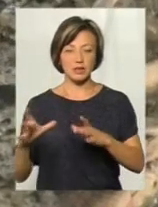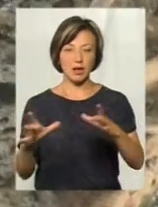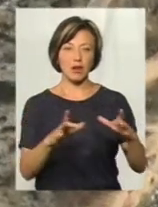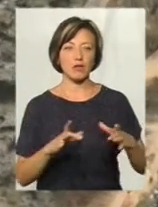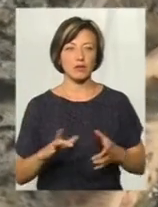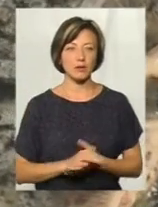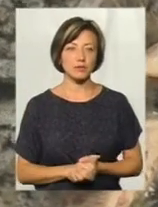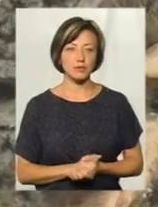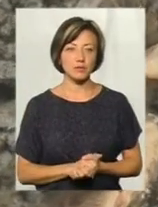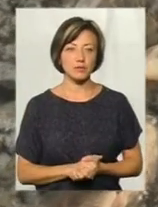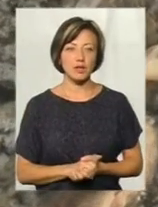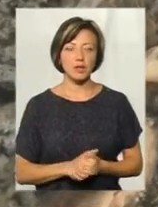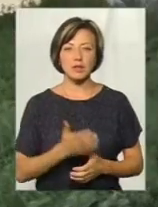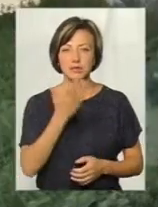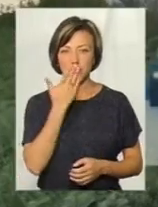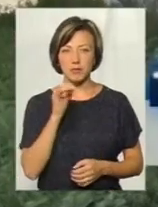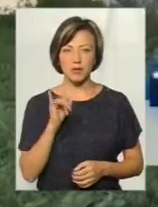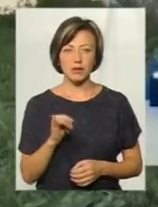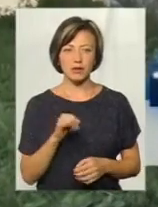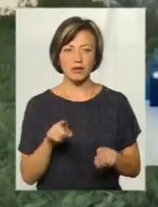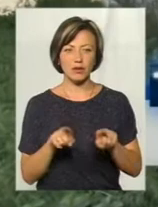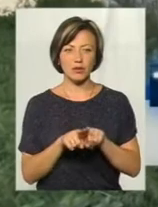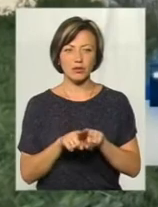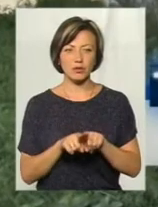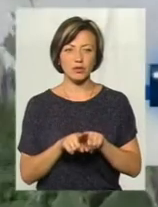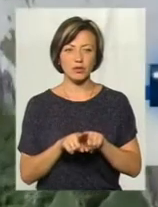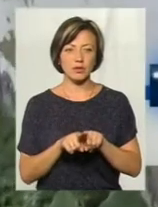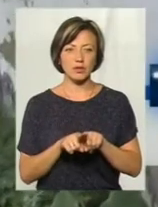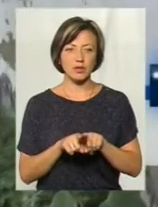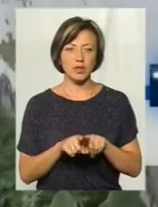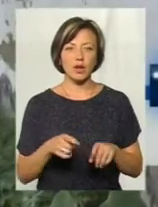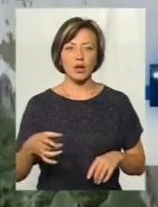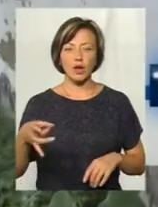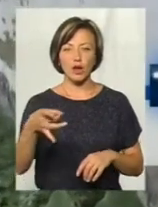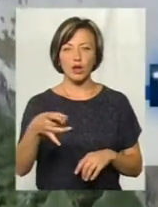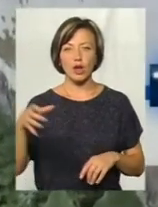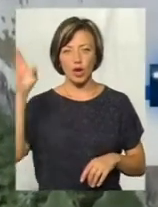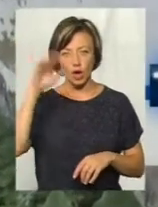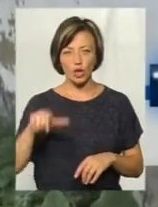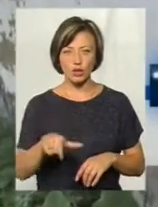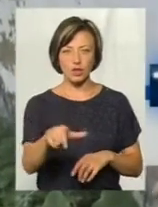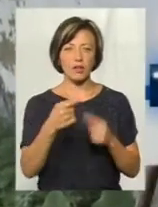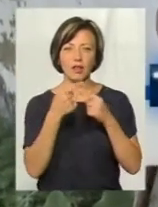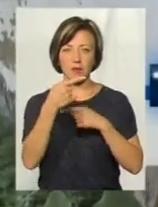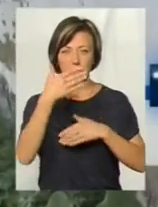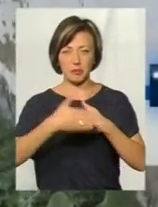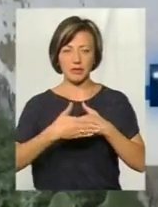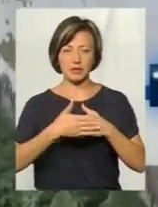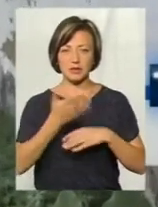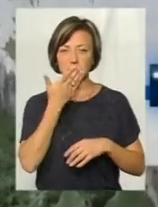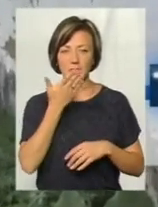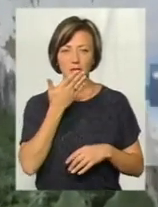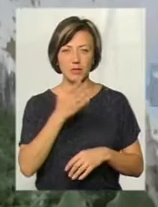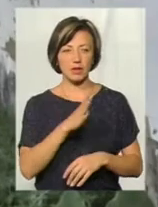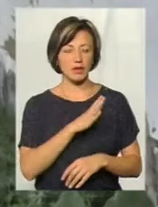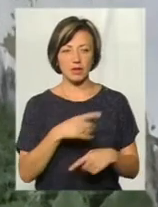Було запах поганий, тухлий такий. Ночі. Річка, вона ж не сильно далеко. Запах був